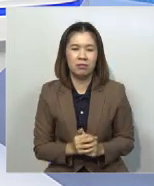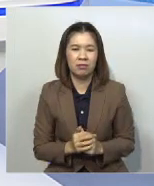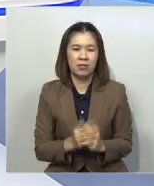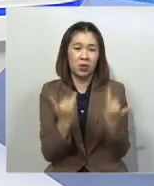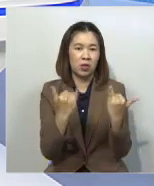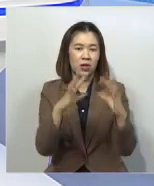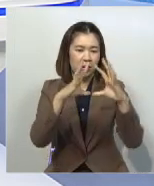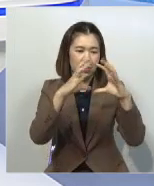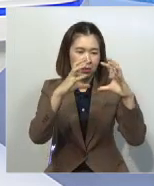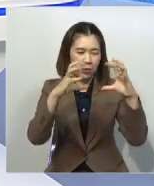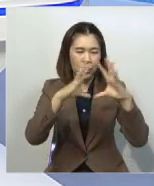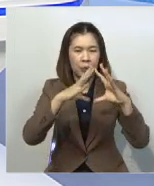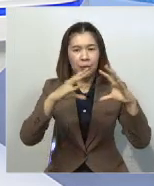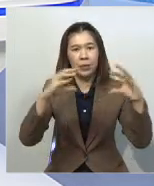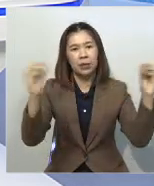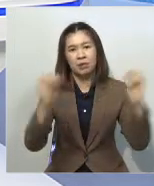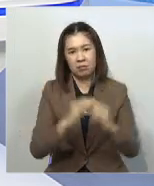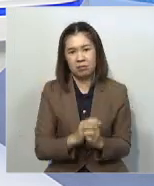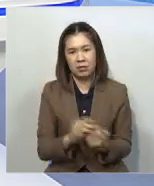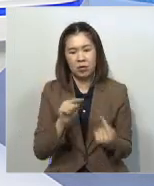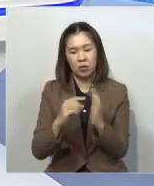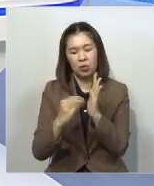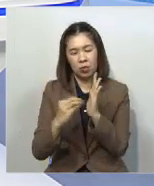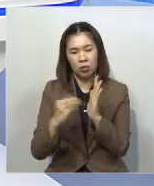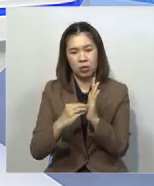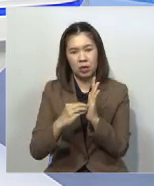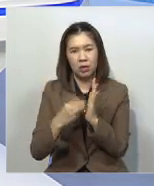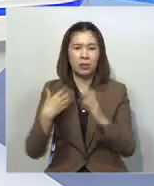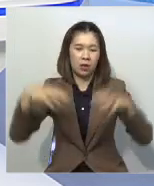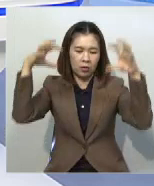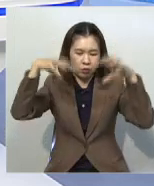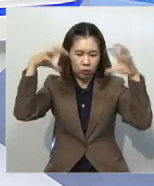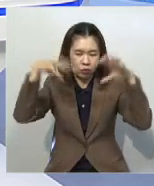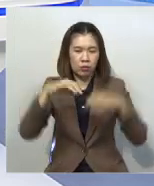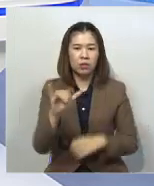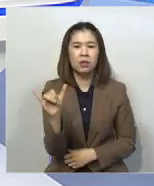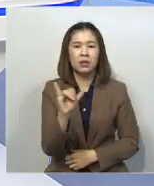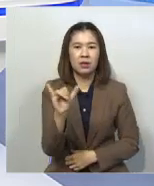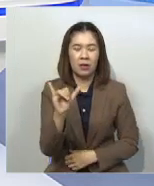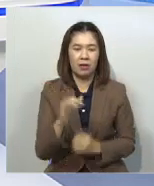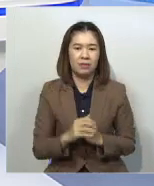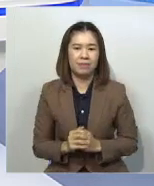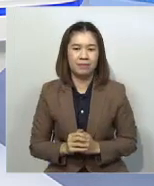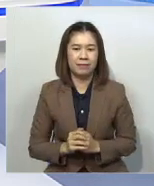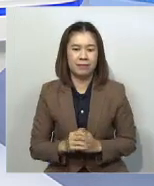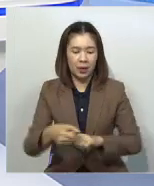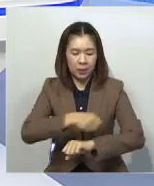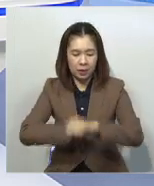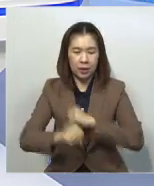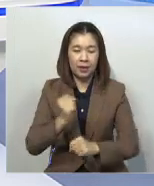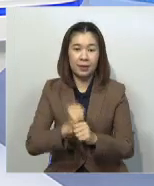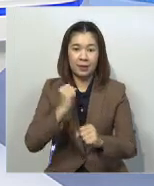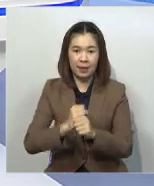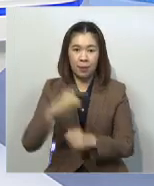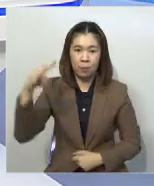อนนี้ก็สลายตัวไปเรียบร้อยแล้วนะคะก็เลยทำให้ในพื้นที่กรุงเทพอะไรเนี่ยยังไม่ได้มีฝนตกลงมา ค ุณผู้ชมที่จะติดตามปฏิบัติการของฝนหล